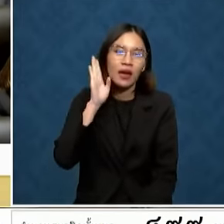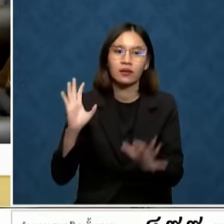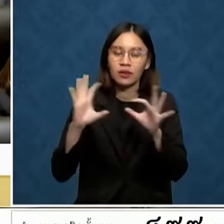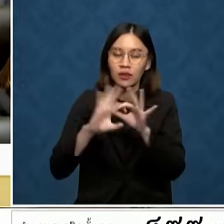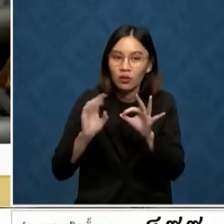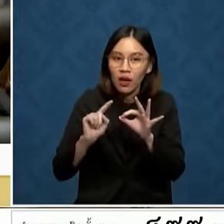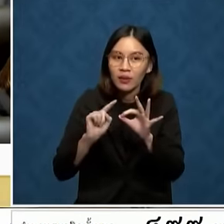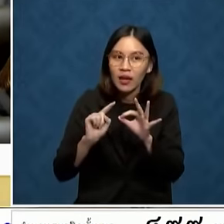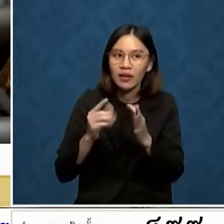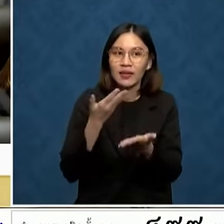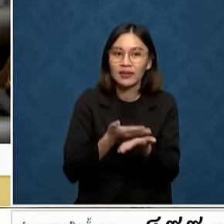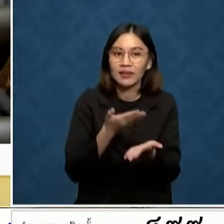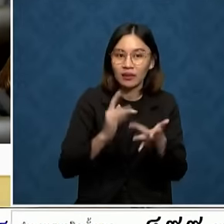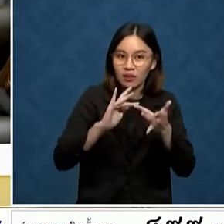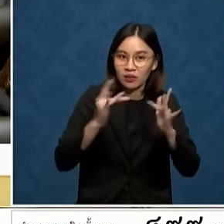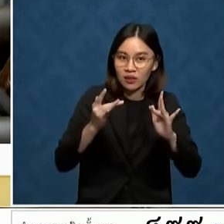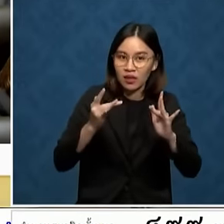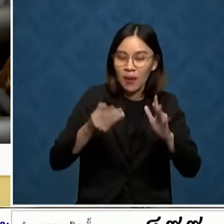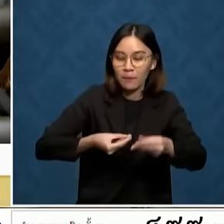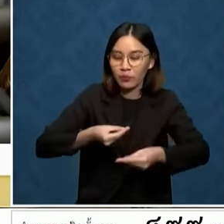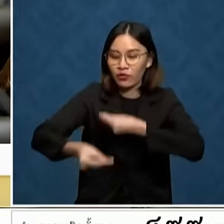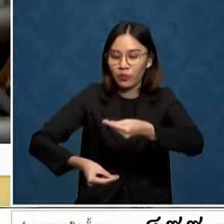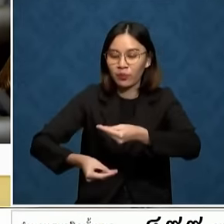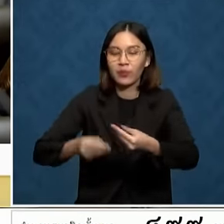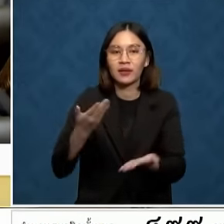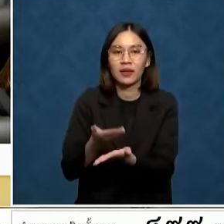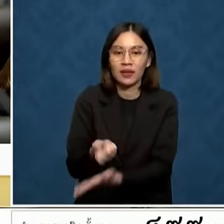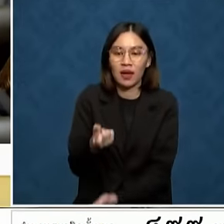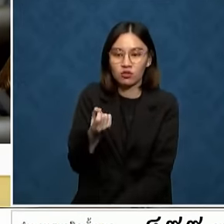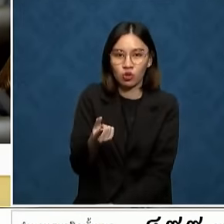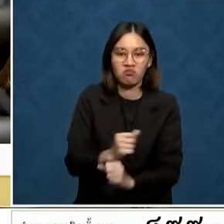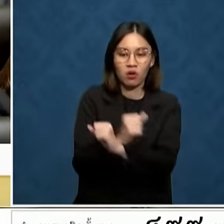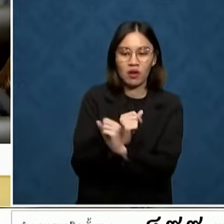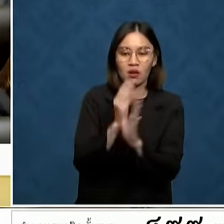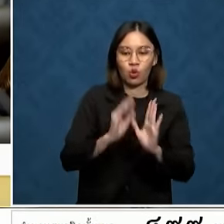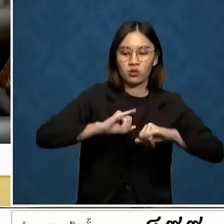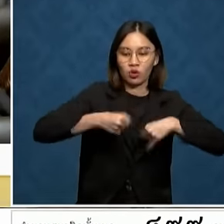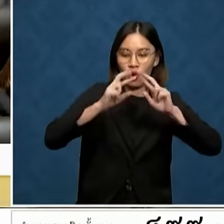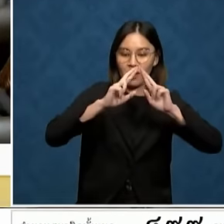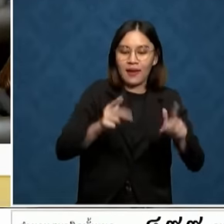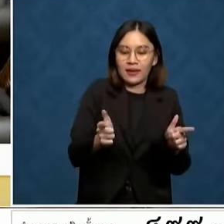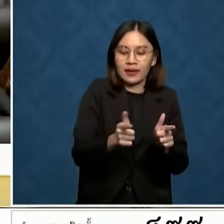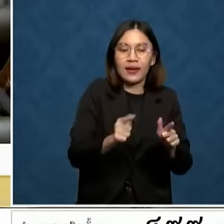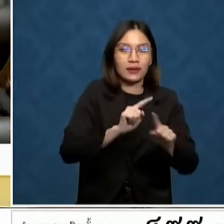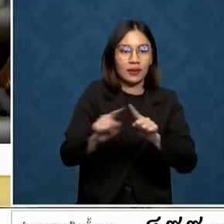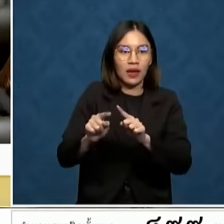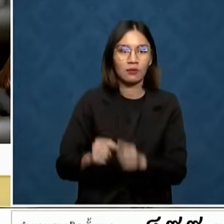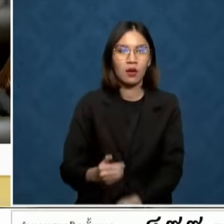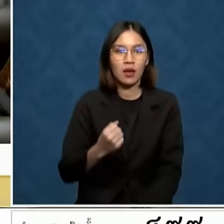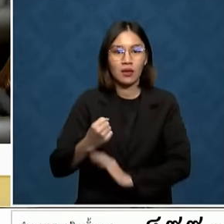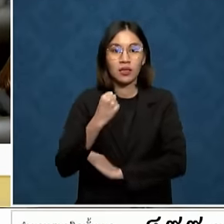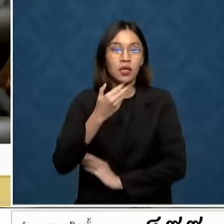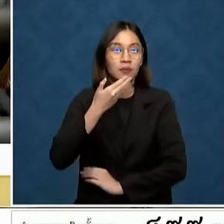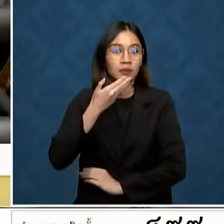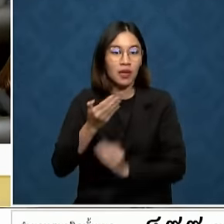บการแปลงเงดจิตัลเป็บวดที่กลายเป็การกี่ดกันผู้ประกอบการรายย้อยสความยงยนขก